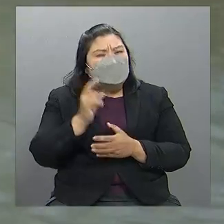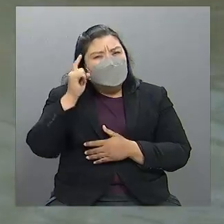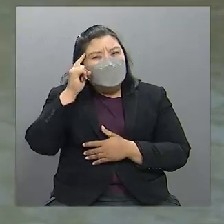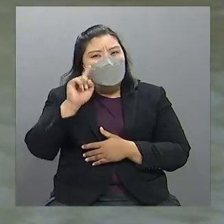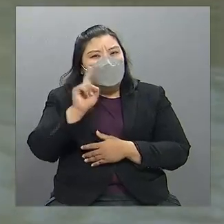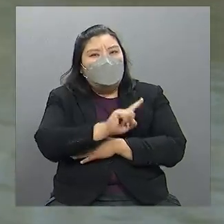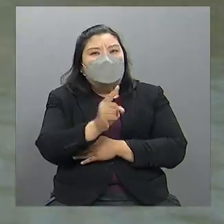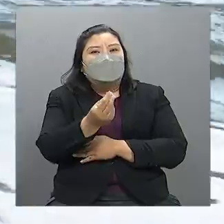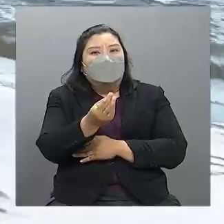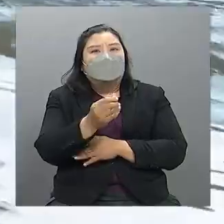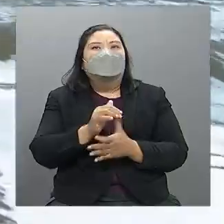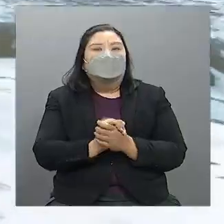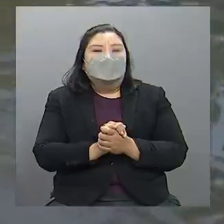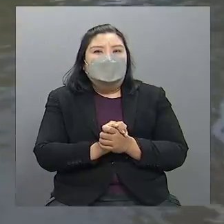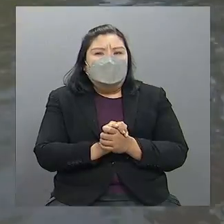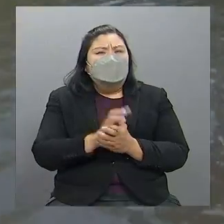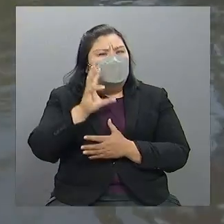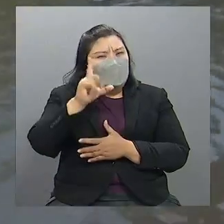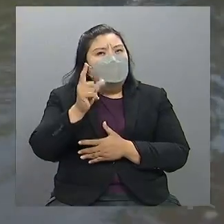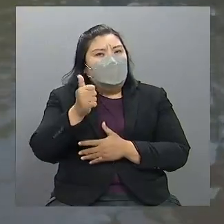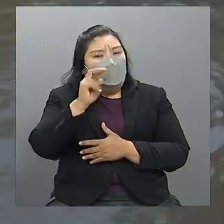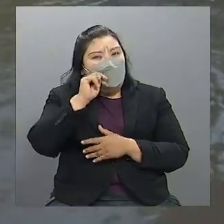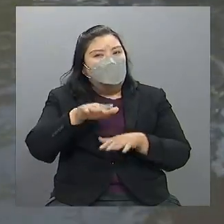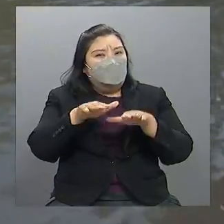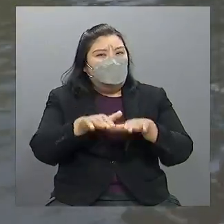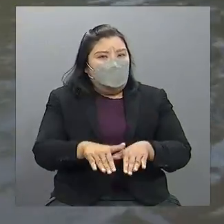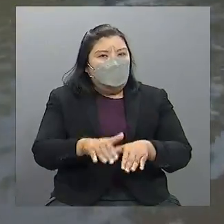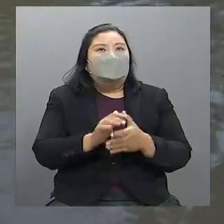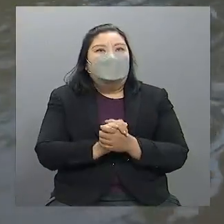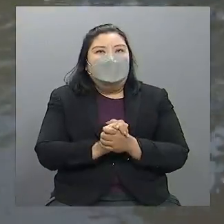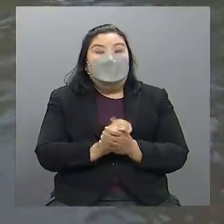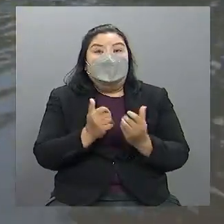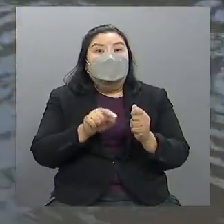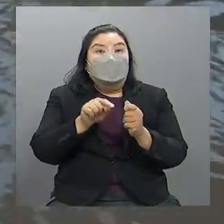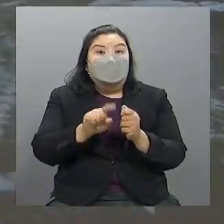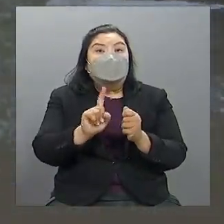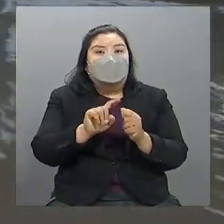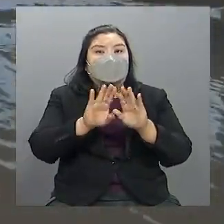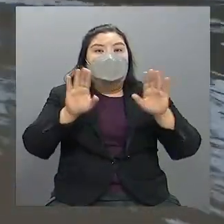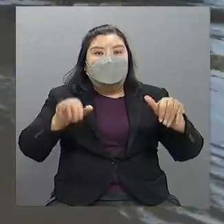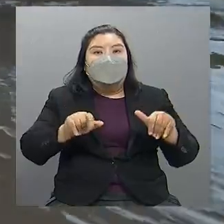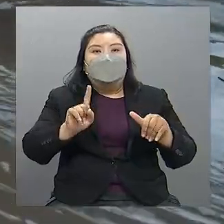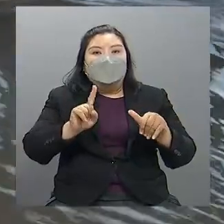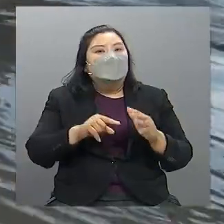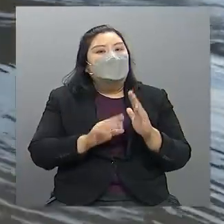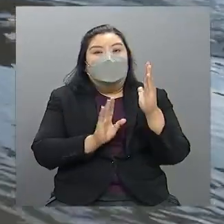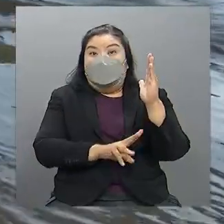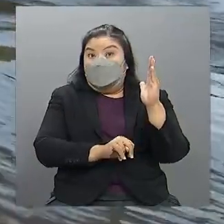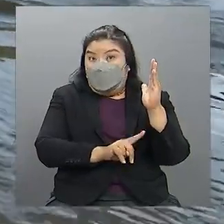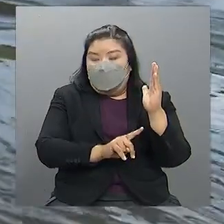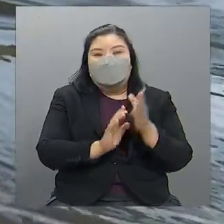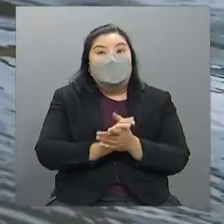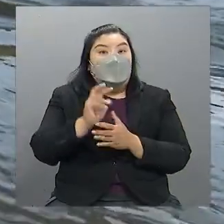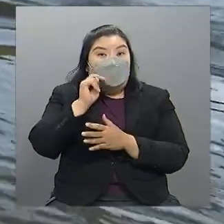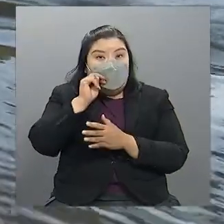ณพรุ่งนี้เช้าก็หมดครับ ส่วนบรรยากาศภายในเขตเทศบาลนครศรีธรรมราชก็พบว่ามวลน้ำจากคลองคีรีวงศ์ที่มาจากต้นน้